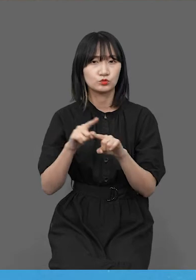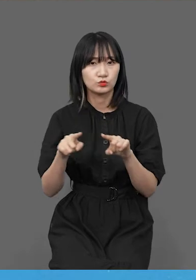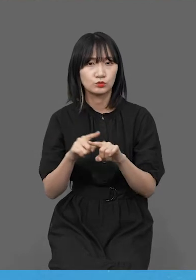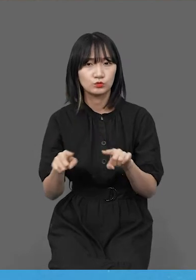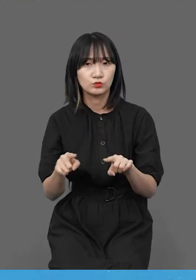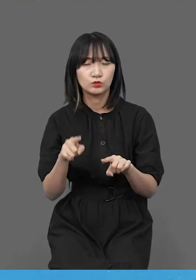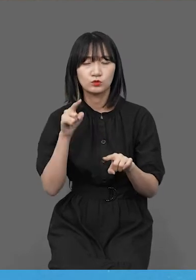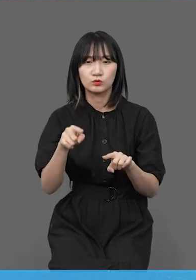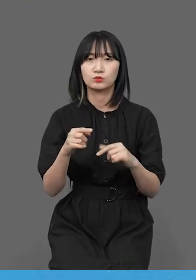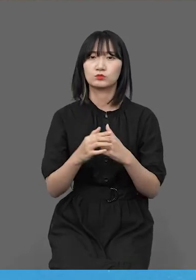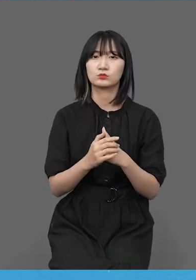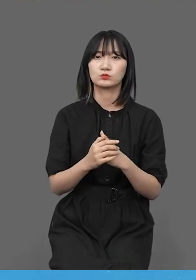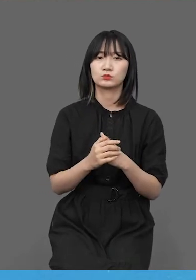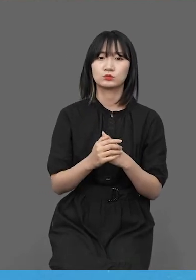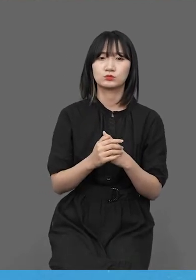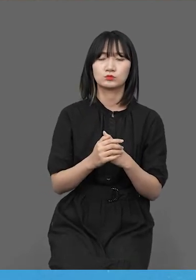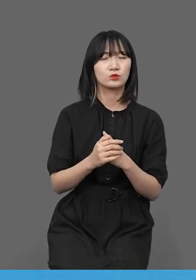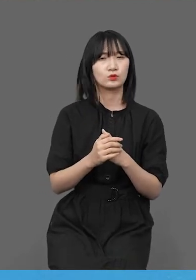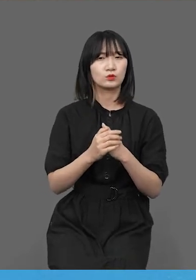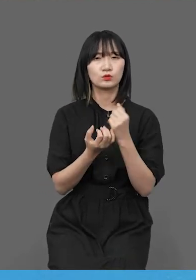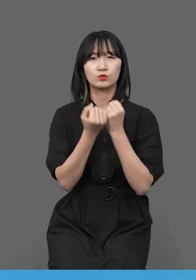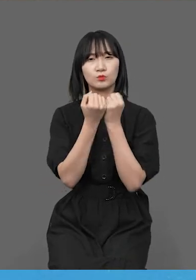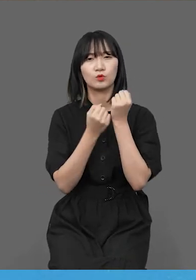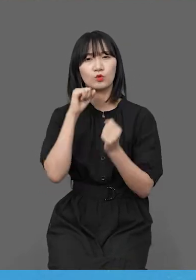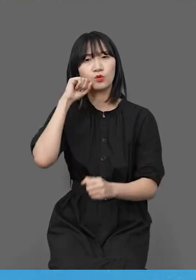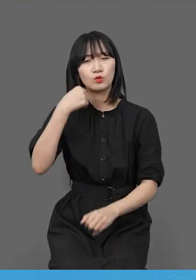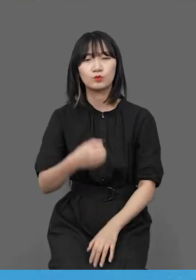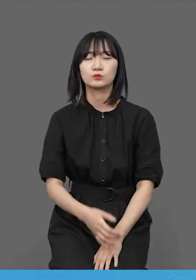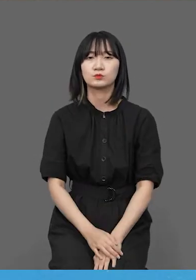이건 단일 계통수가 설명이 잘 안 되는 거예요.